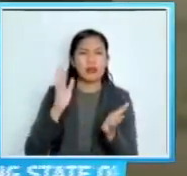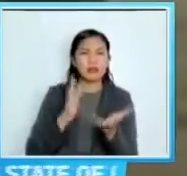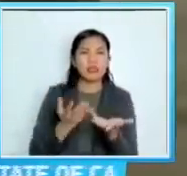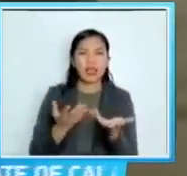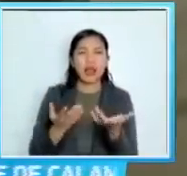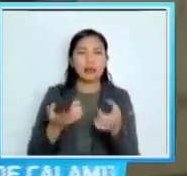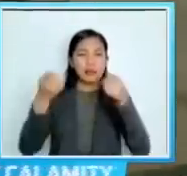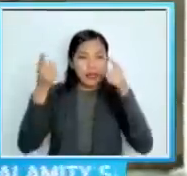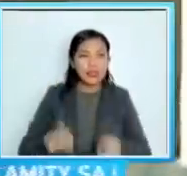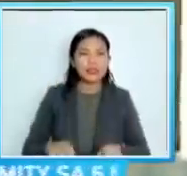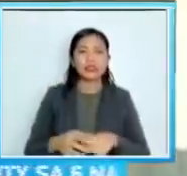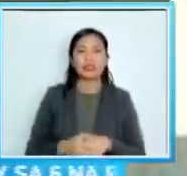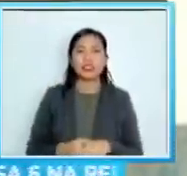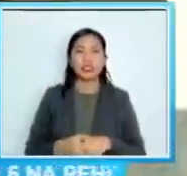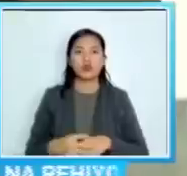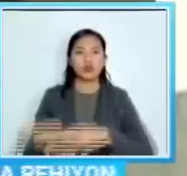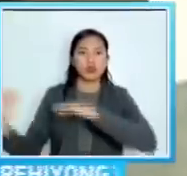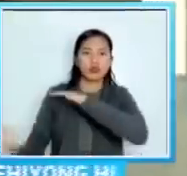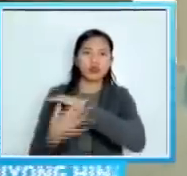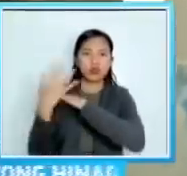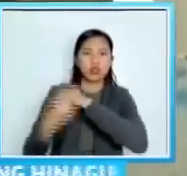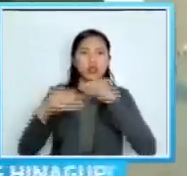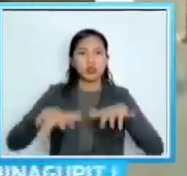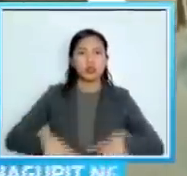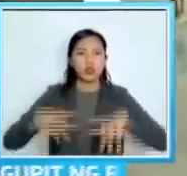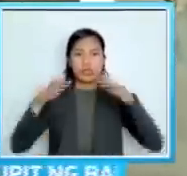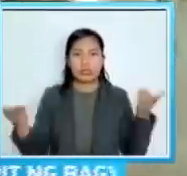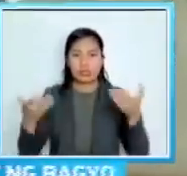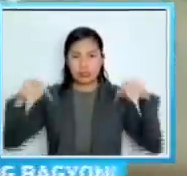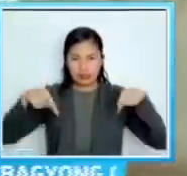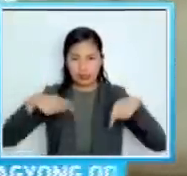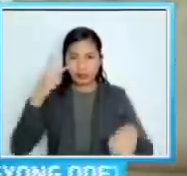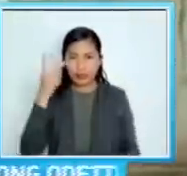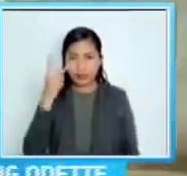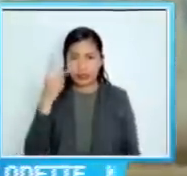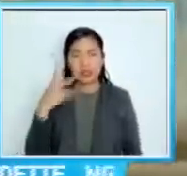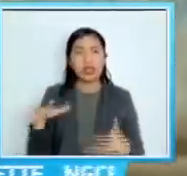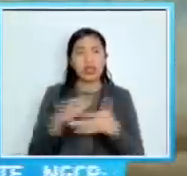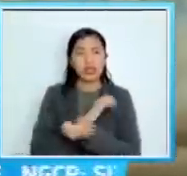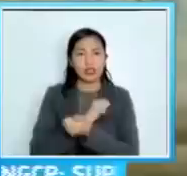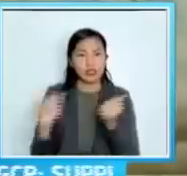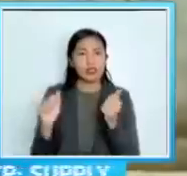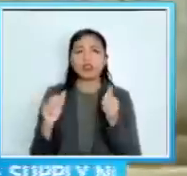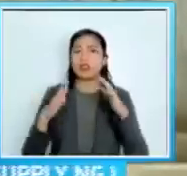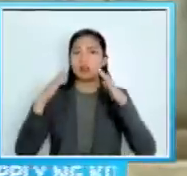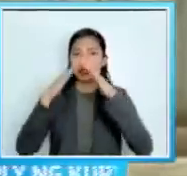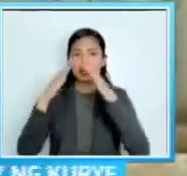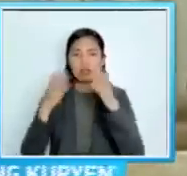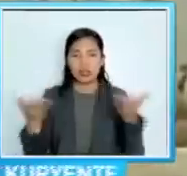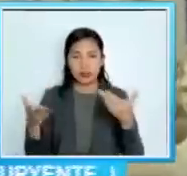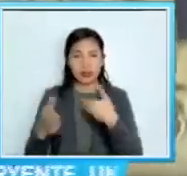dito sa isla ng Pandanon sa bayan ng Getafe. Kaya naman kung makikita natin, wasak ang mga bahay dito sa tabi ng dagat.